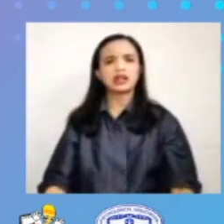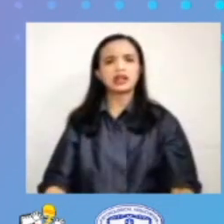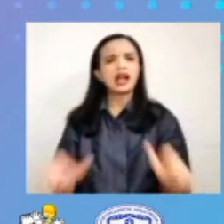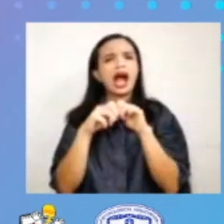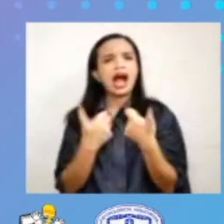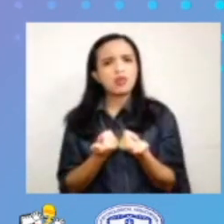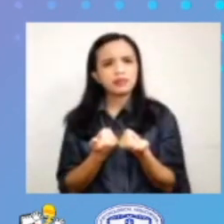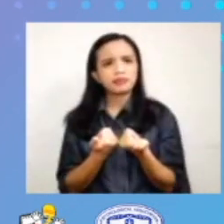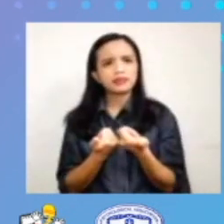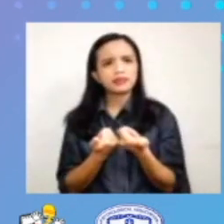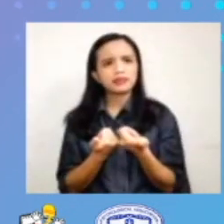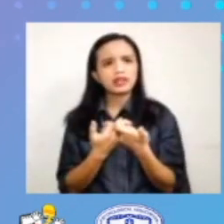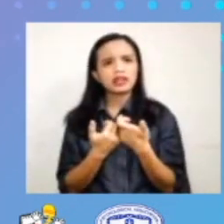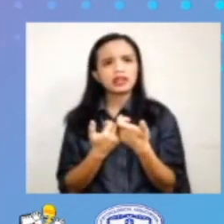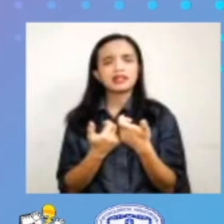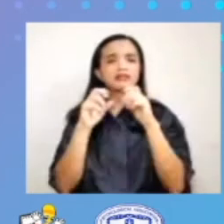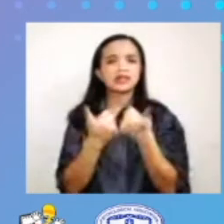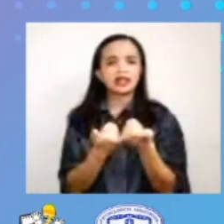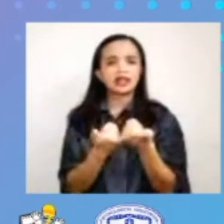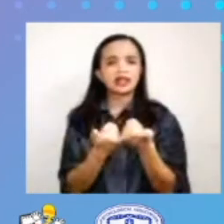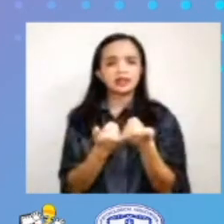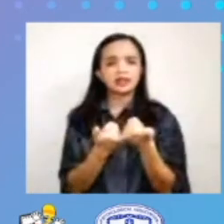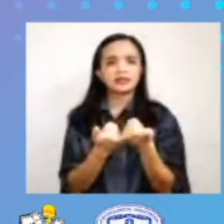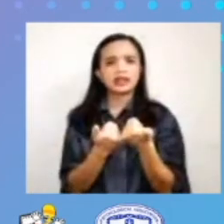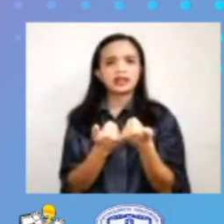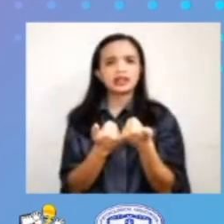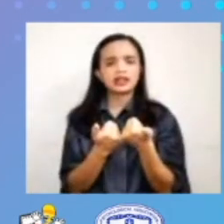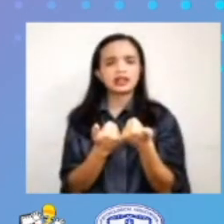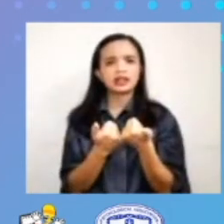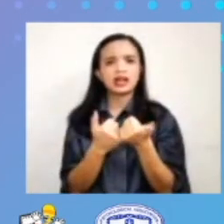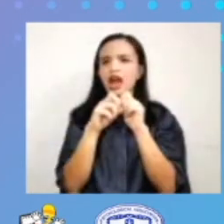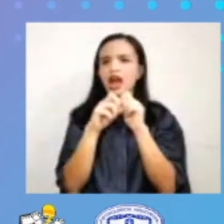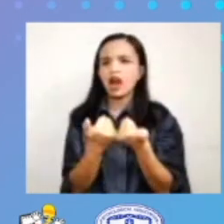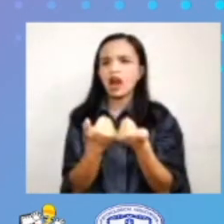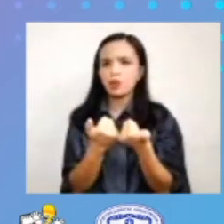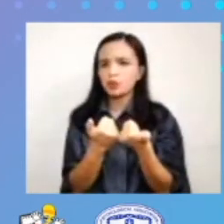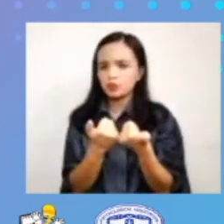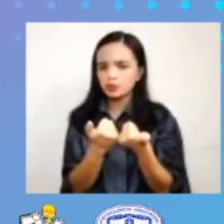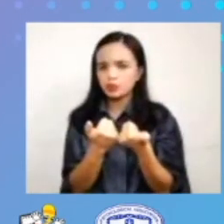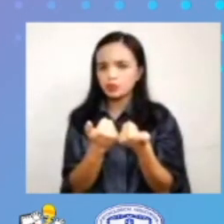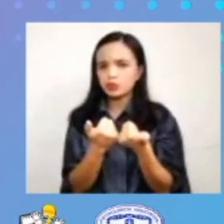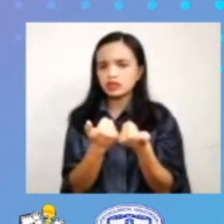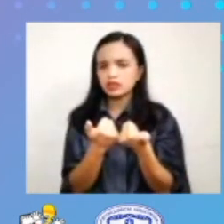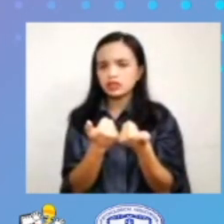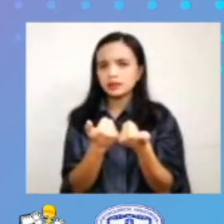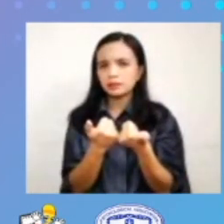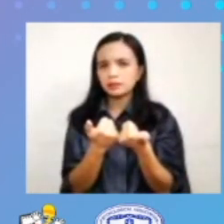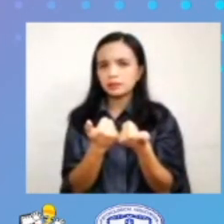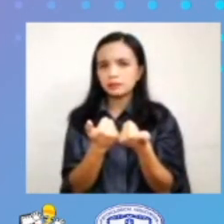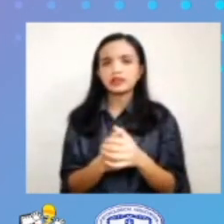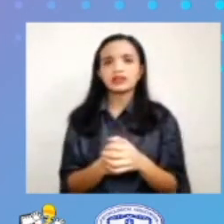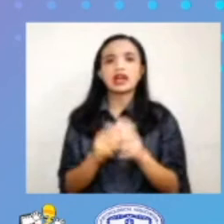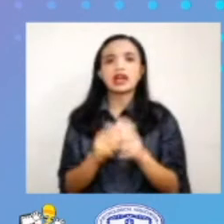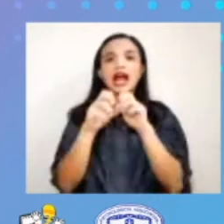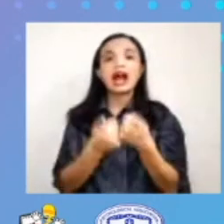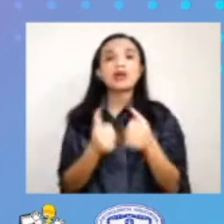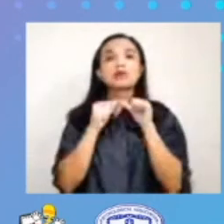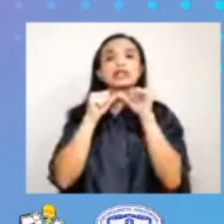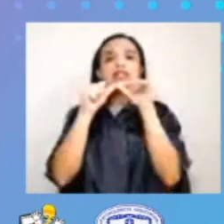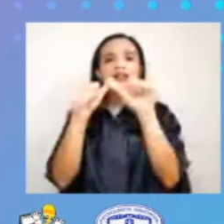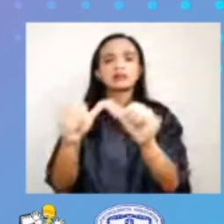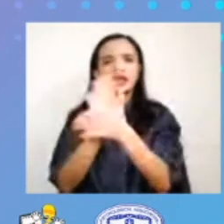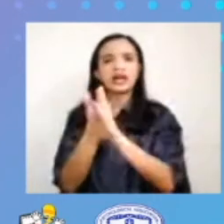So ayan, mga moms and sirs, talagang napaka-importante ng exercise for during this time talaga. Pero ayan, paano